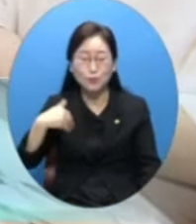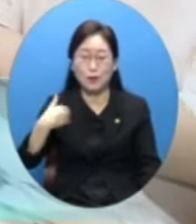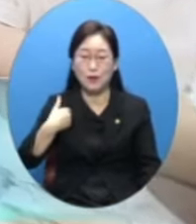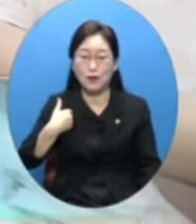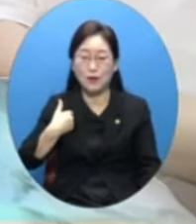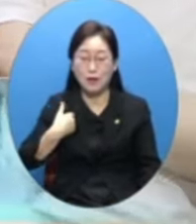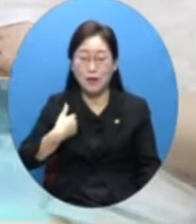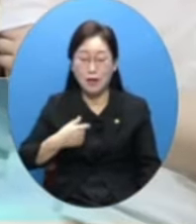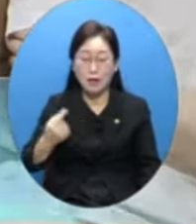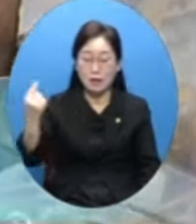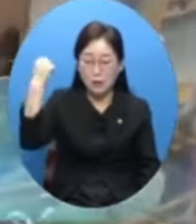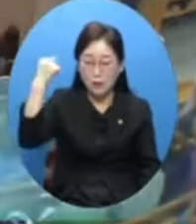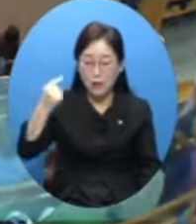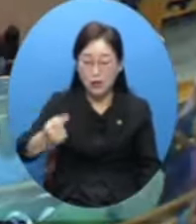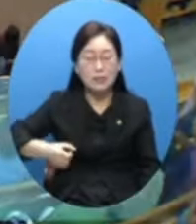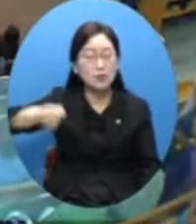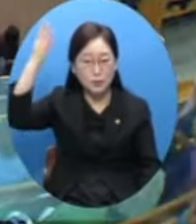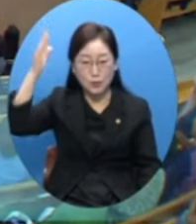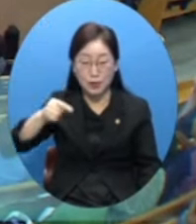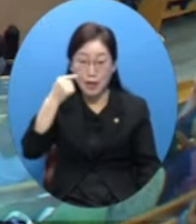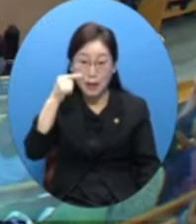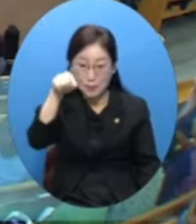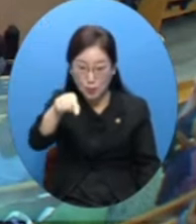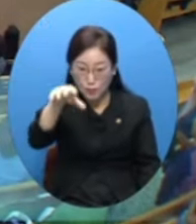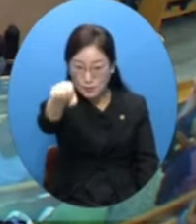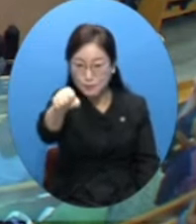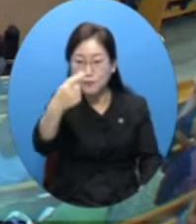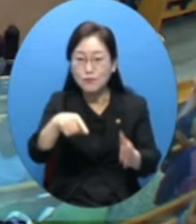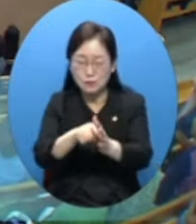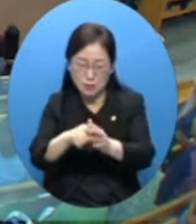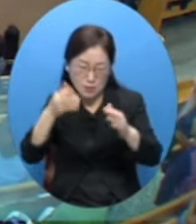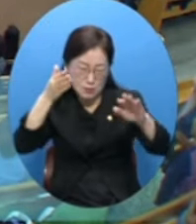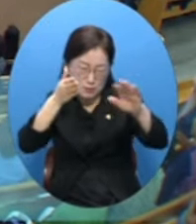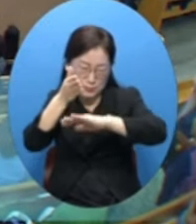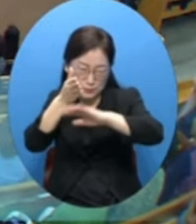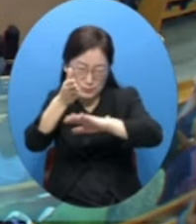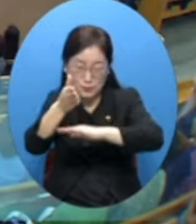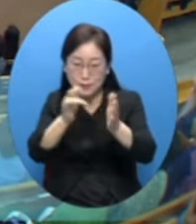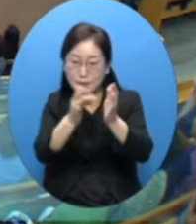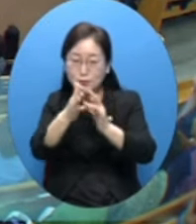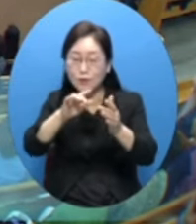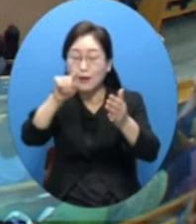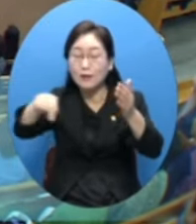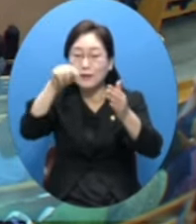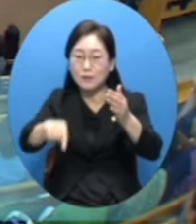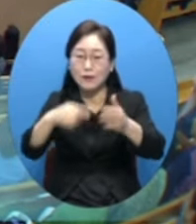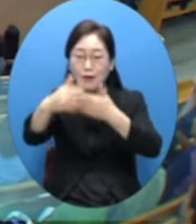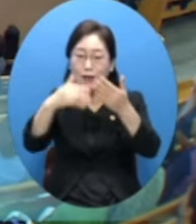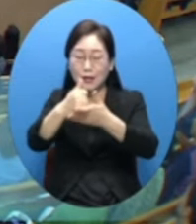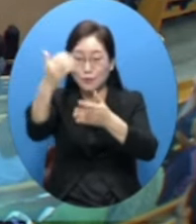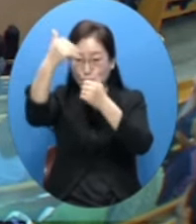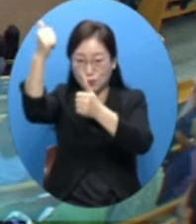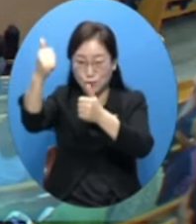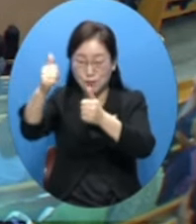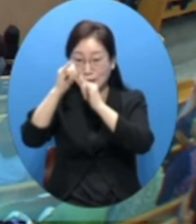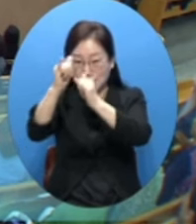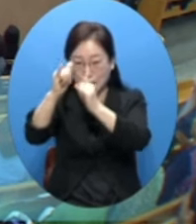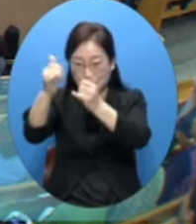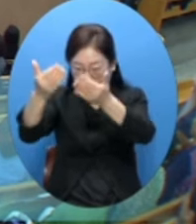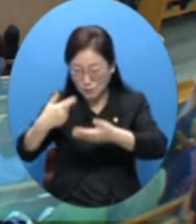즉 뒤에 있는 것은 잊어버리고 앞에 있는 것을 잡으려고 푯대를 향하여 그리스도 예수 안에서 하나님 위에서 부르신 부름의 상을